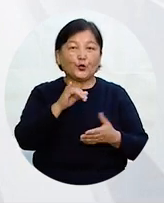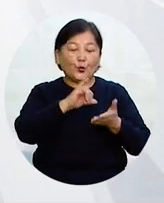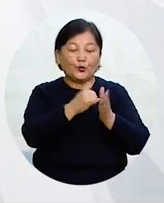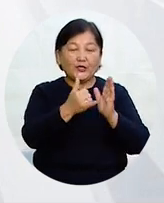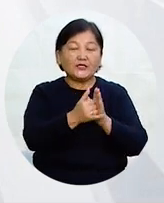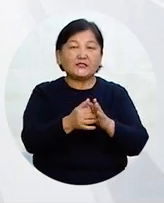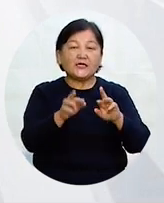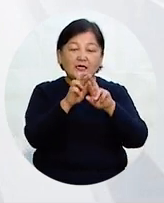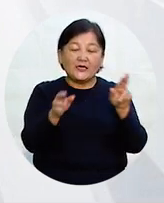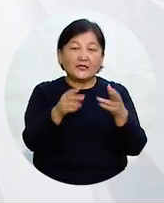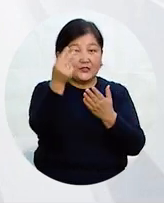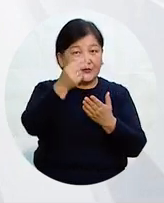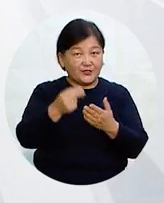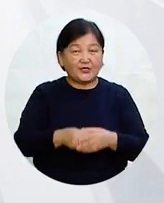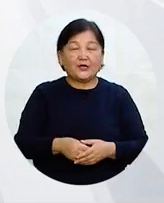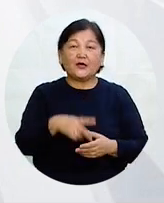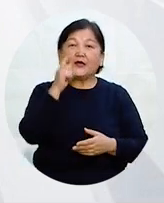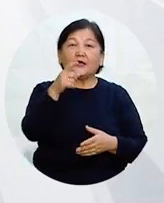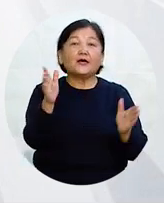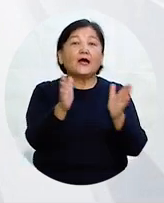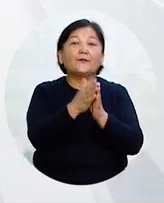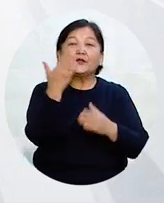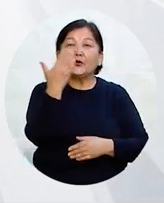За, эхийг хамтдаа уншийе.